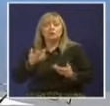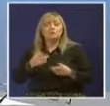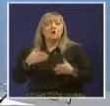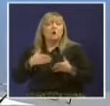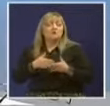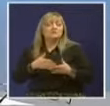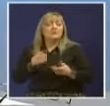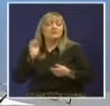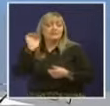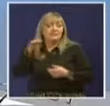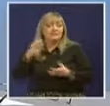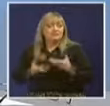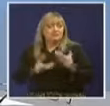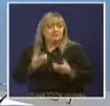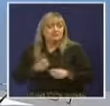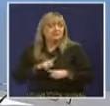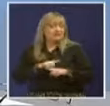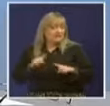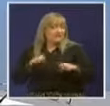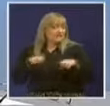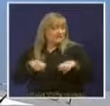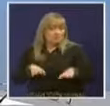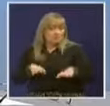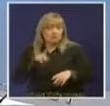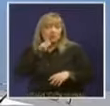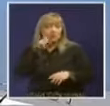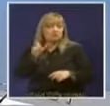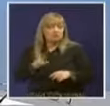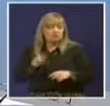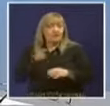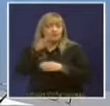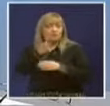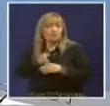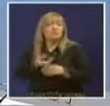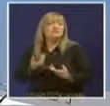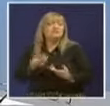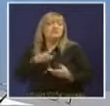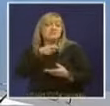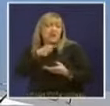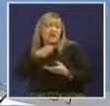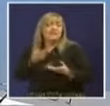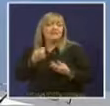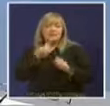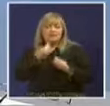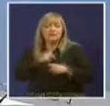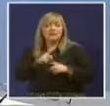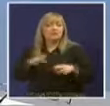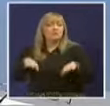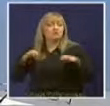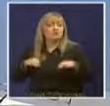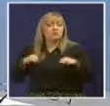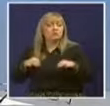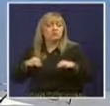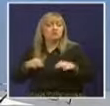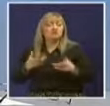те нищо друго не става от тях. Не е възможно човек като отиде в едно заведение, дори има вече, нямаш избор. Не можеш да си поръчаш от еднократна